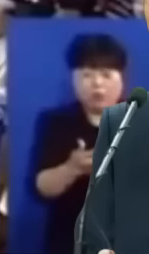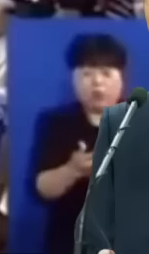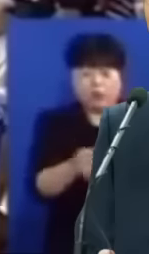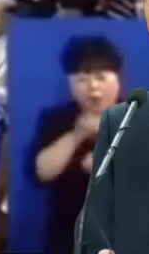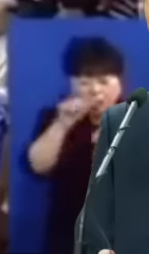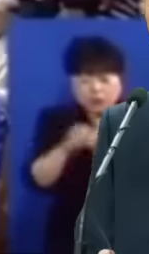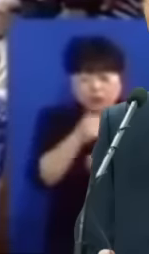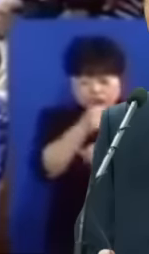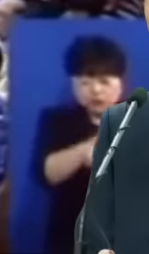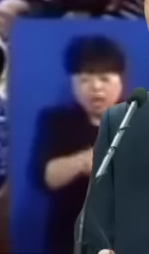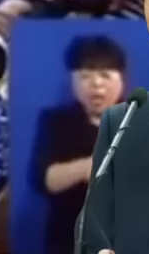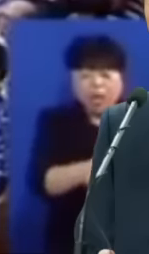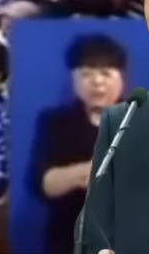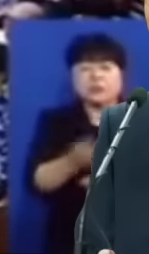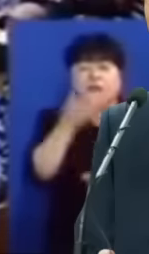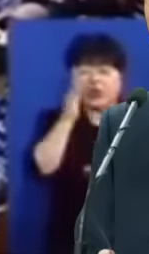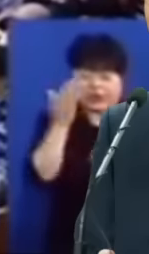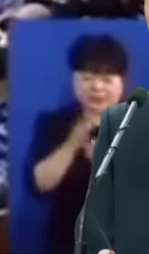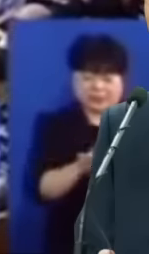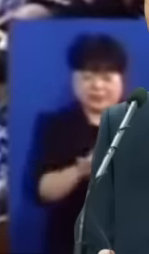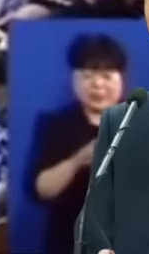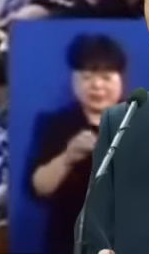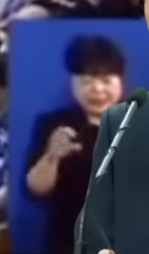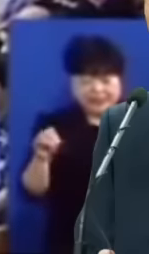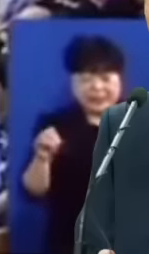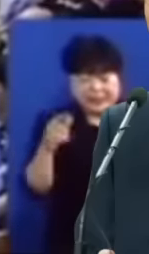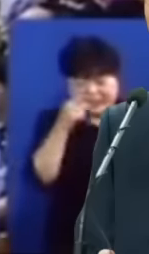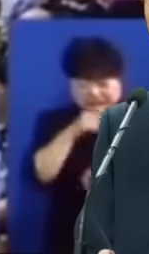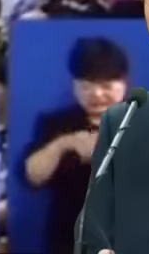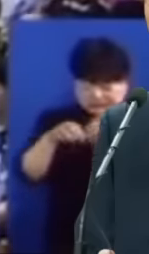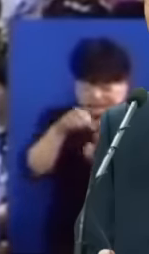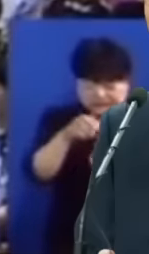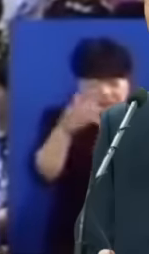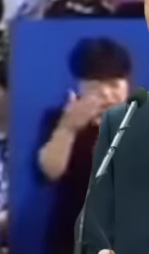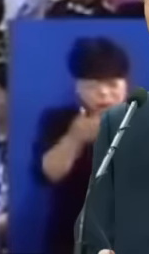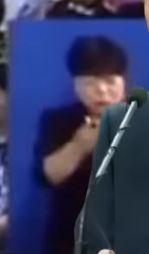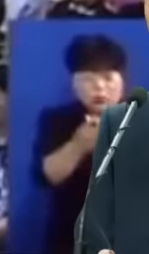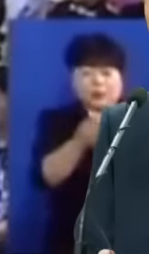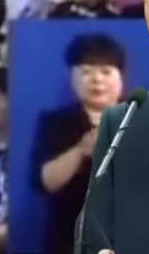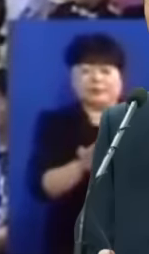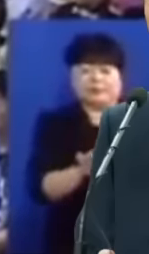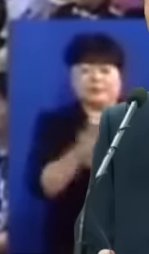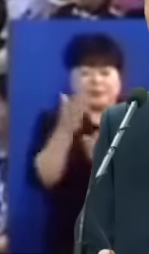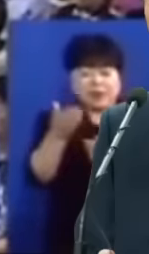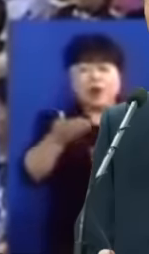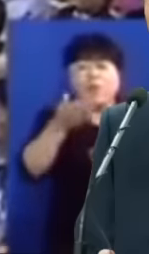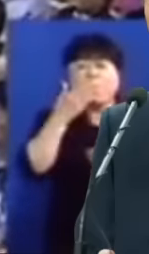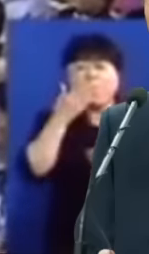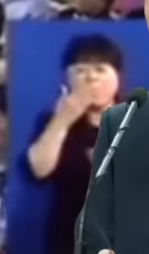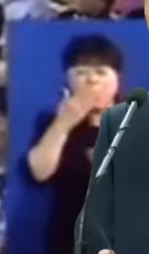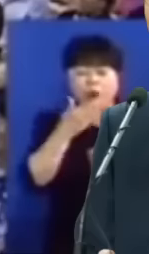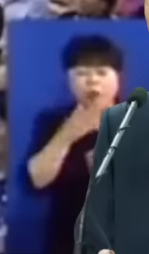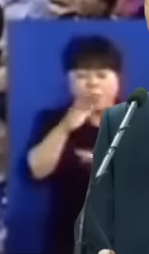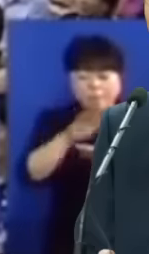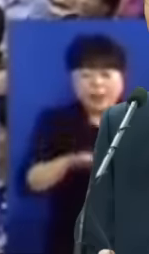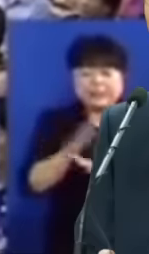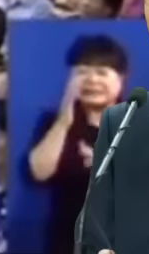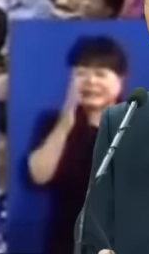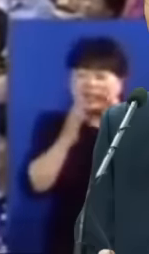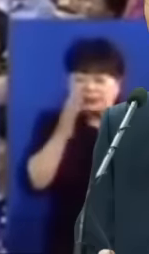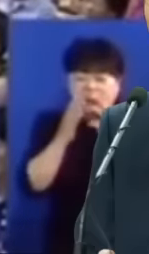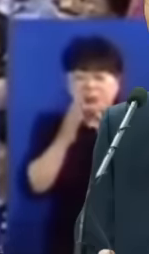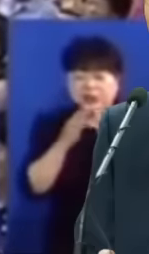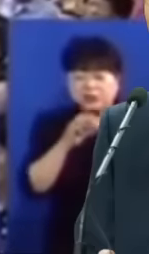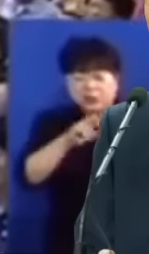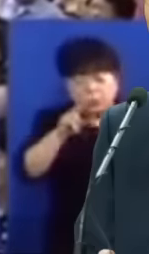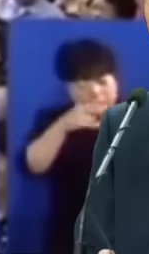평생에 수고하여야 그 소산을 먹으리라. 땅이 내게 가시덤불과 은극히를 낼 것이라. 내가 먹을 것은 밭의 채소인즉